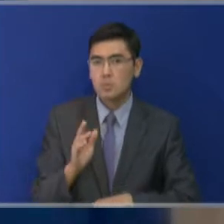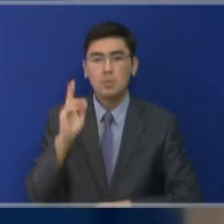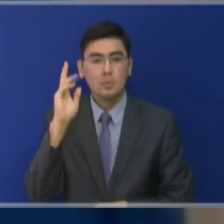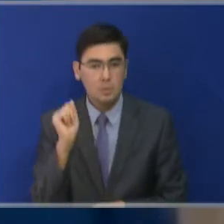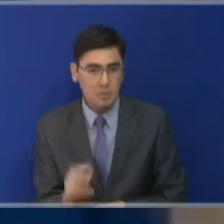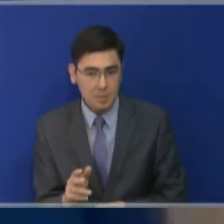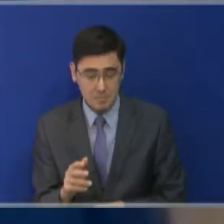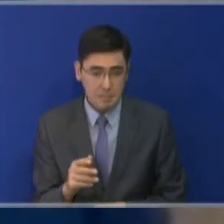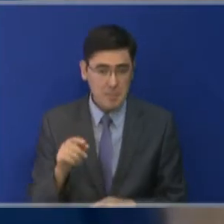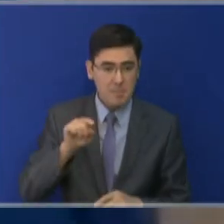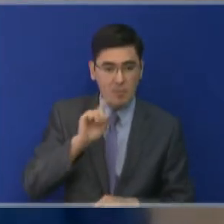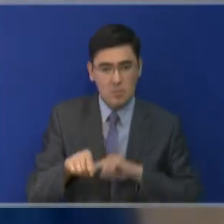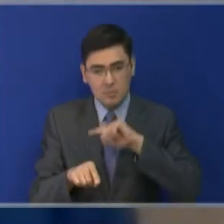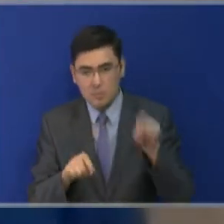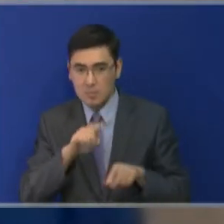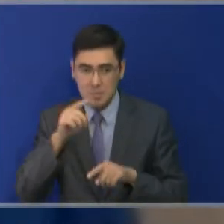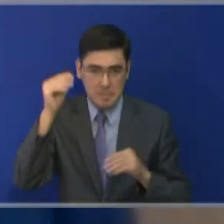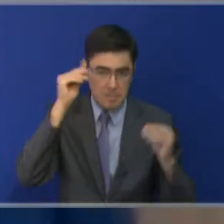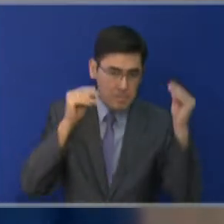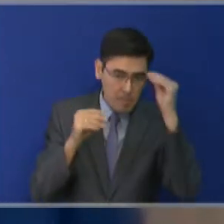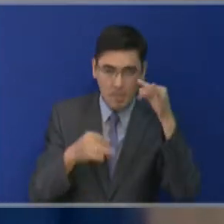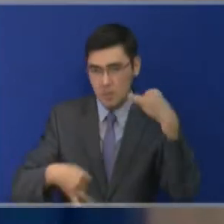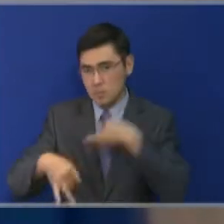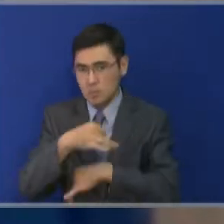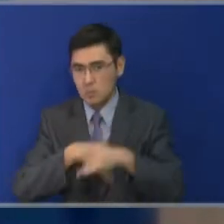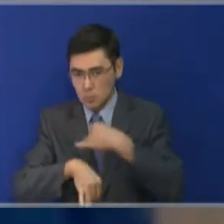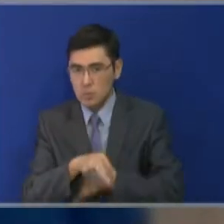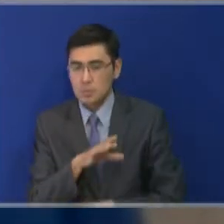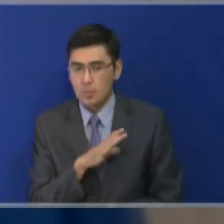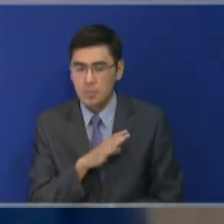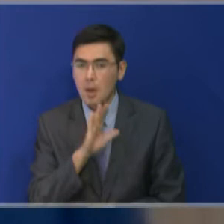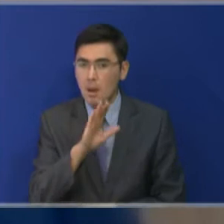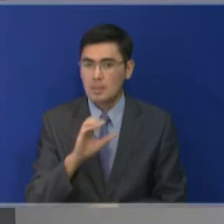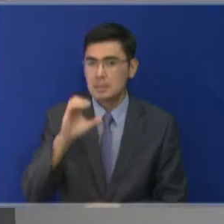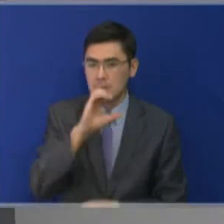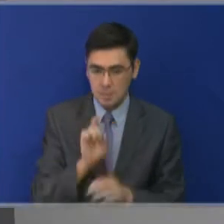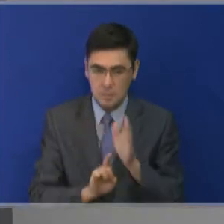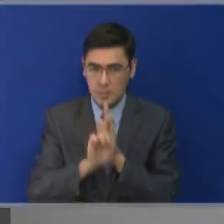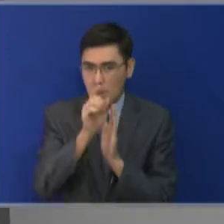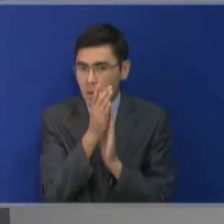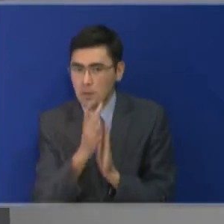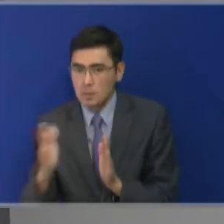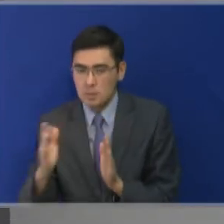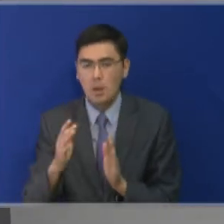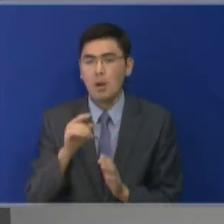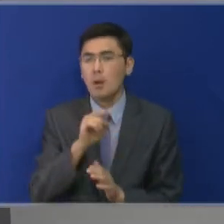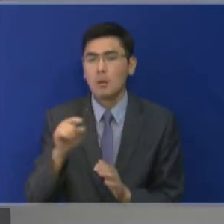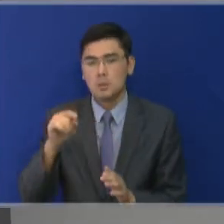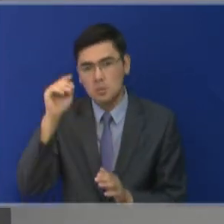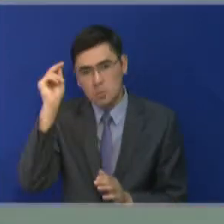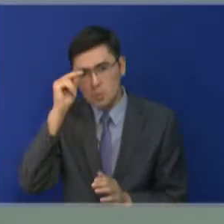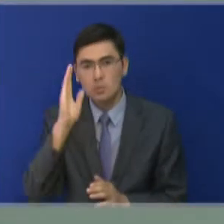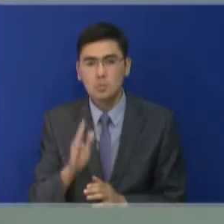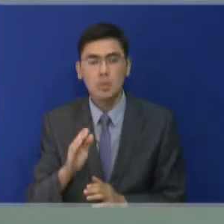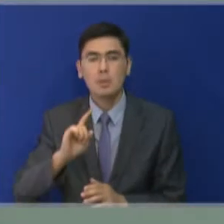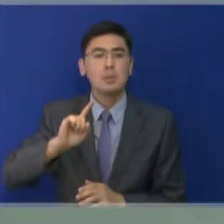басқосуға қатысқан қала әкімі Ермак Сәлемов жаңа форматта басылатын оқу жылының негізгі бағыттары бойынша қойылатын міндеттерге тоқталып,